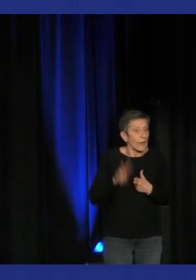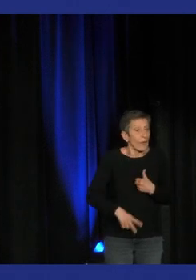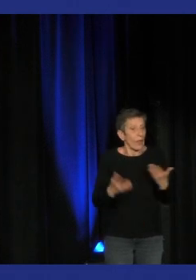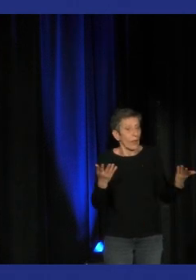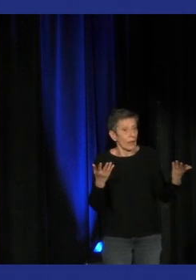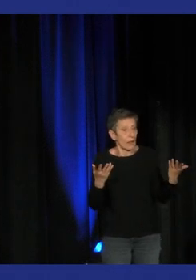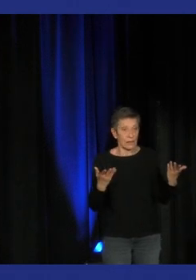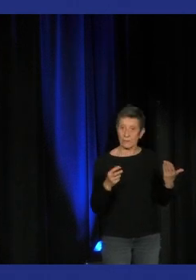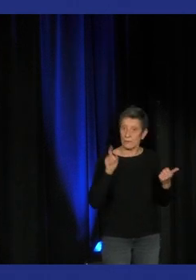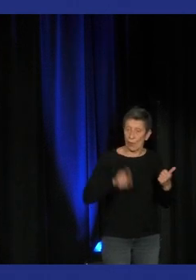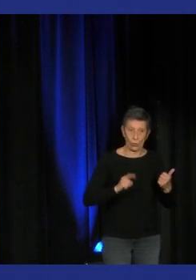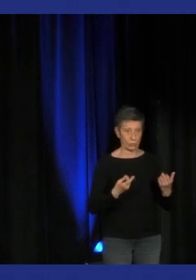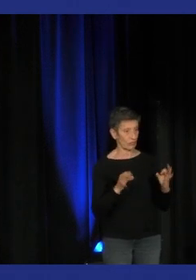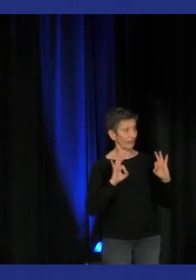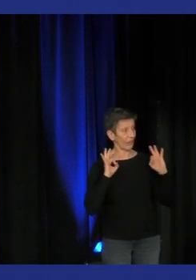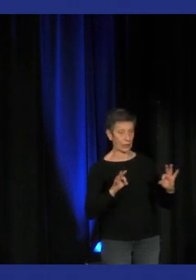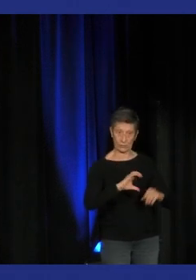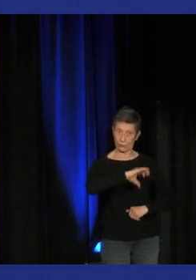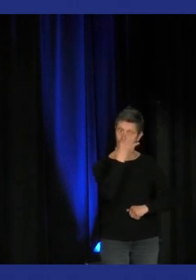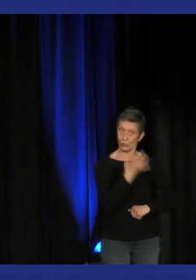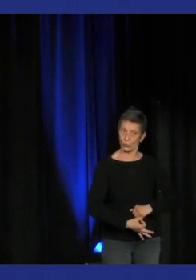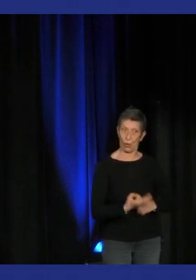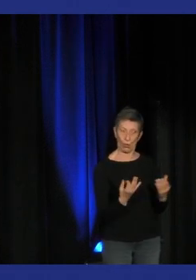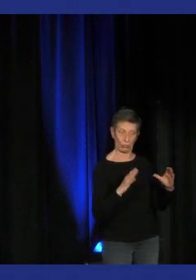du coup de la validité absolue